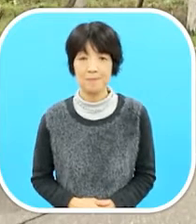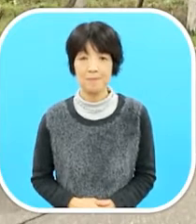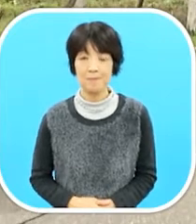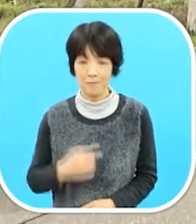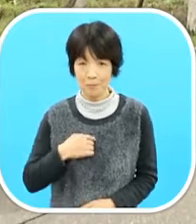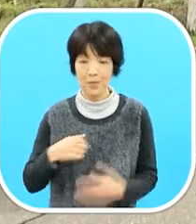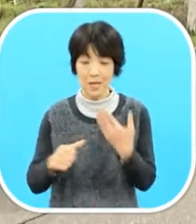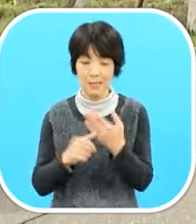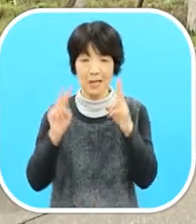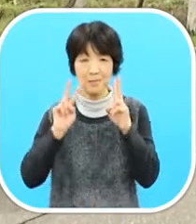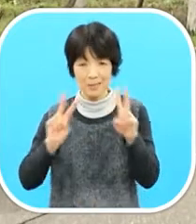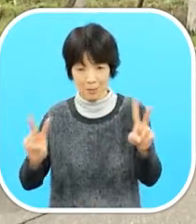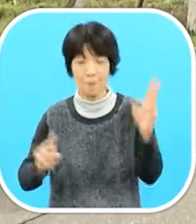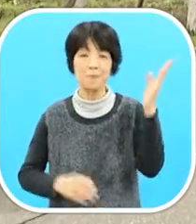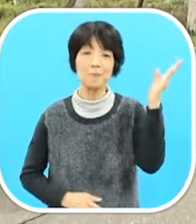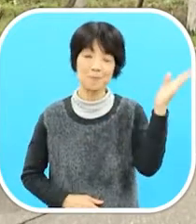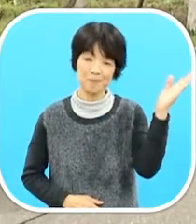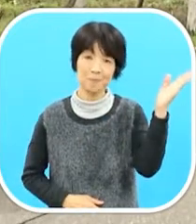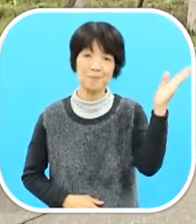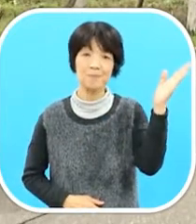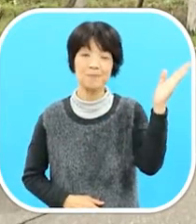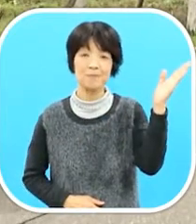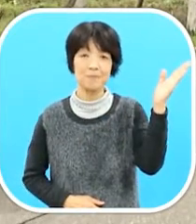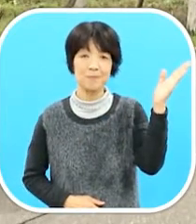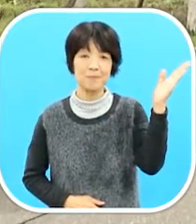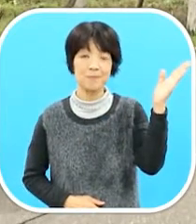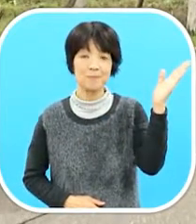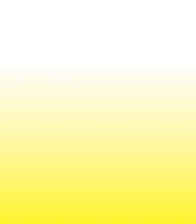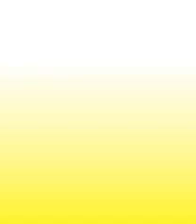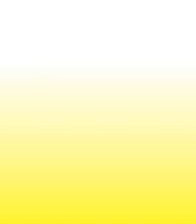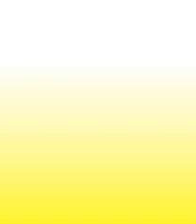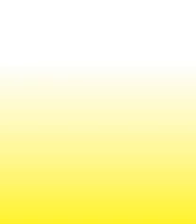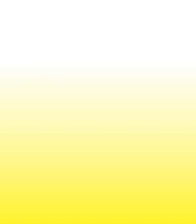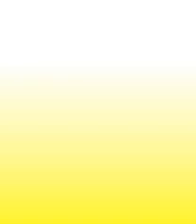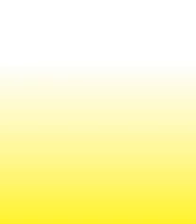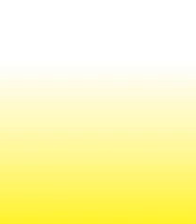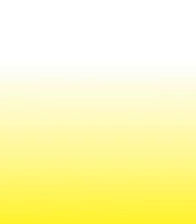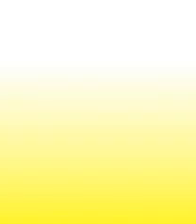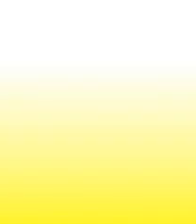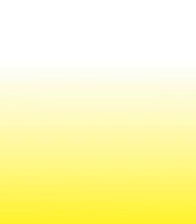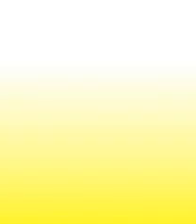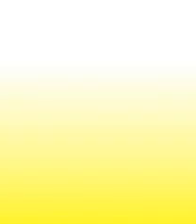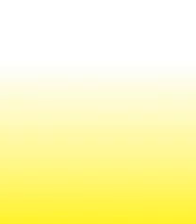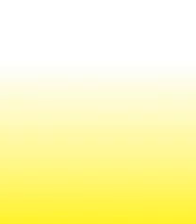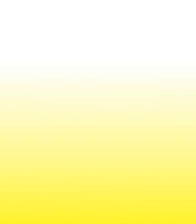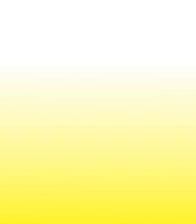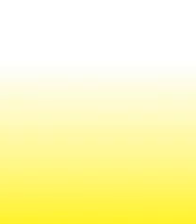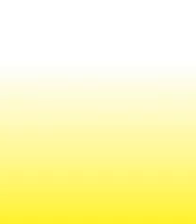私の秋田ビジョン、花火と子育て頑張ります。